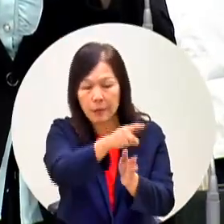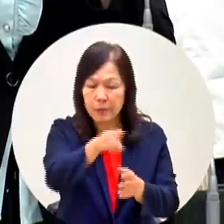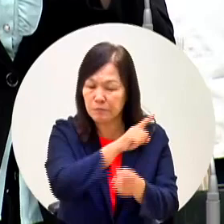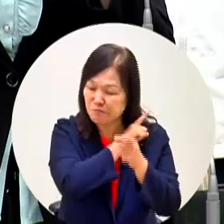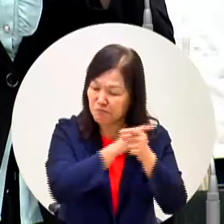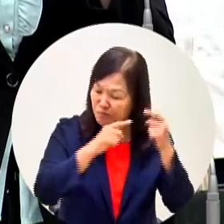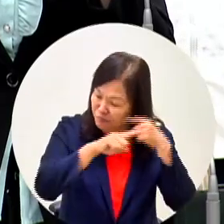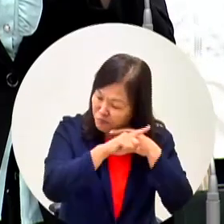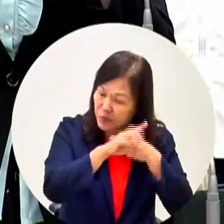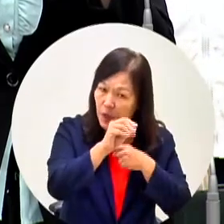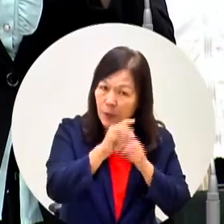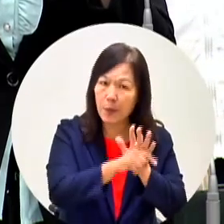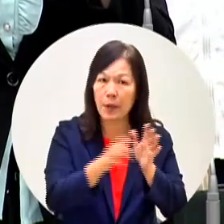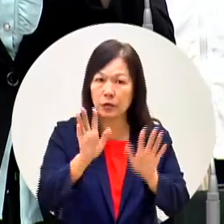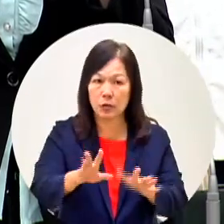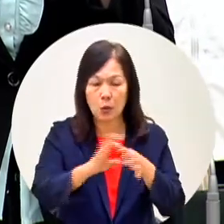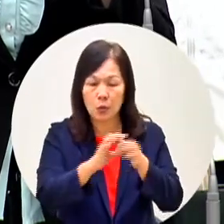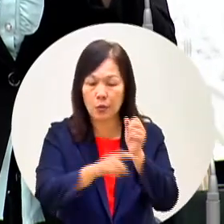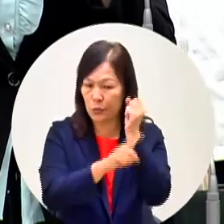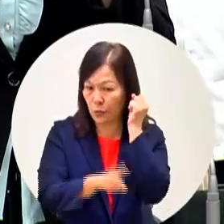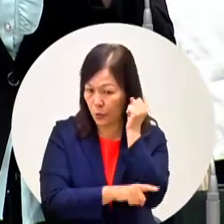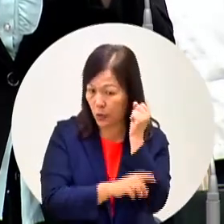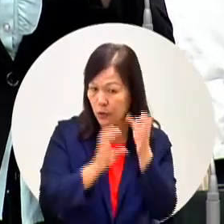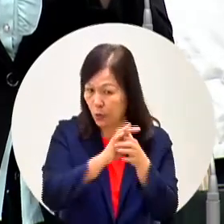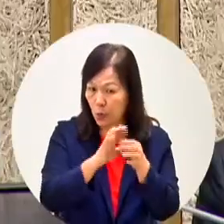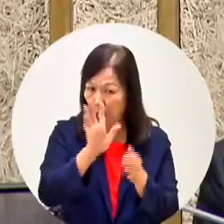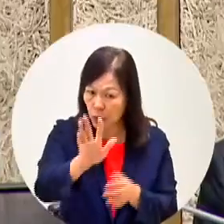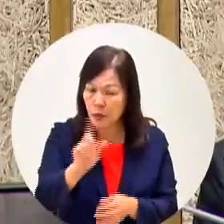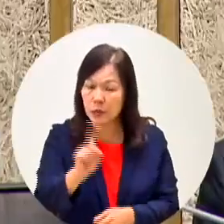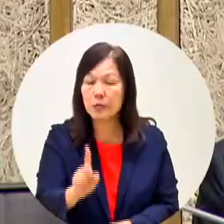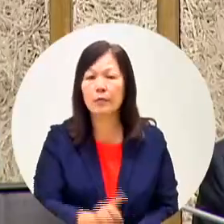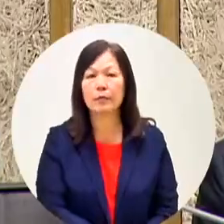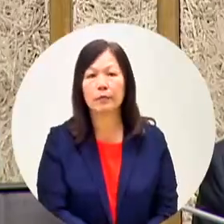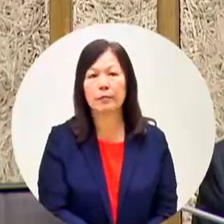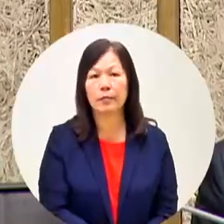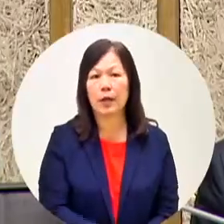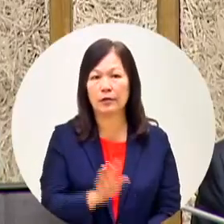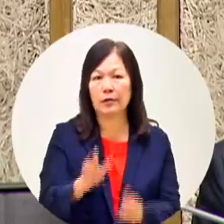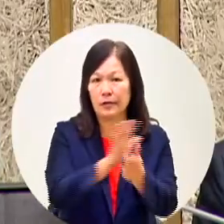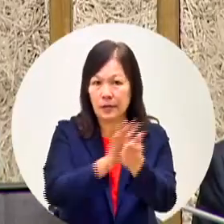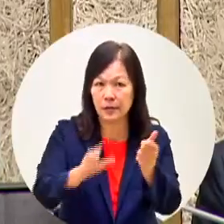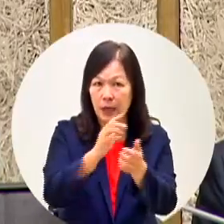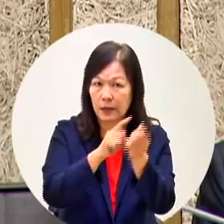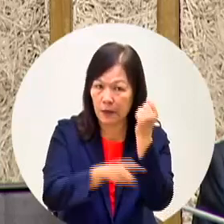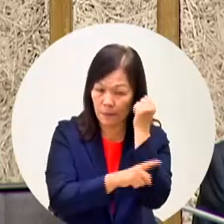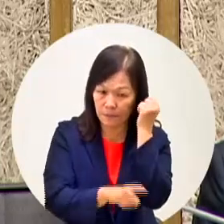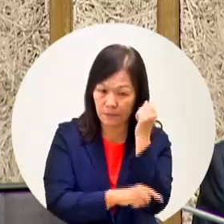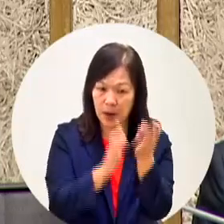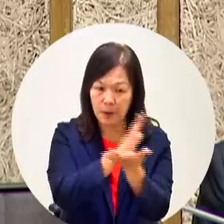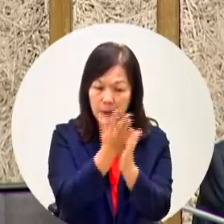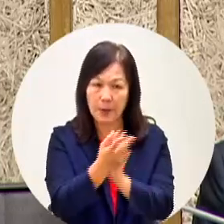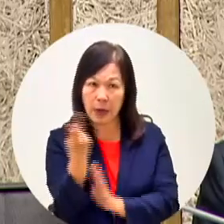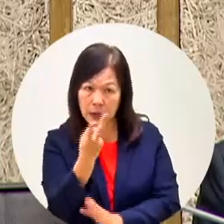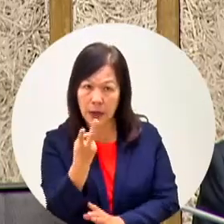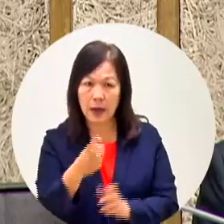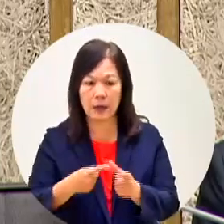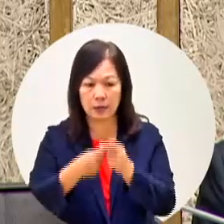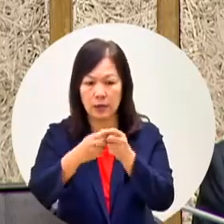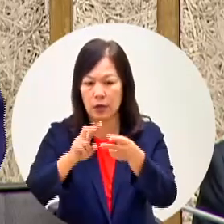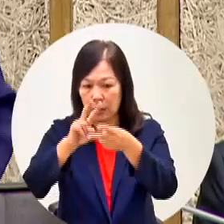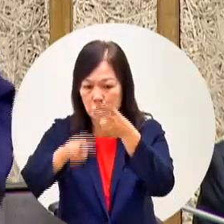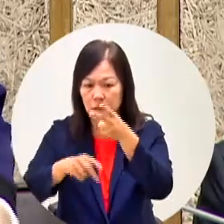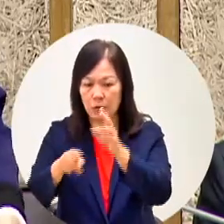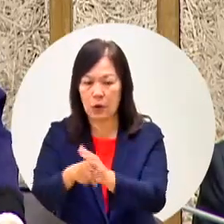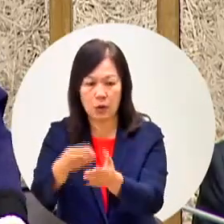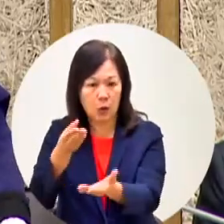个层面？ 跟议员报告，目前影响到的法律有两种，一个是刑法的赌博罪，一个是有关动